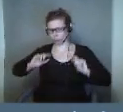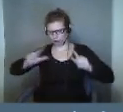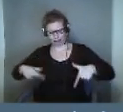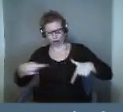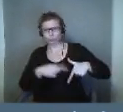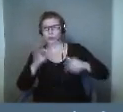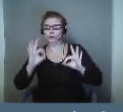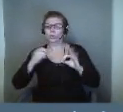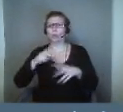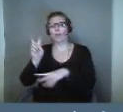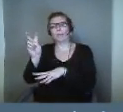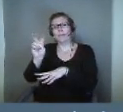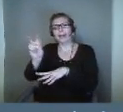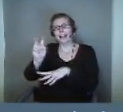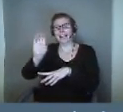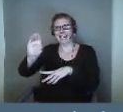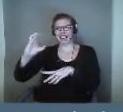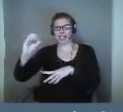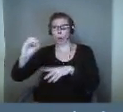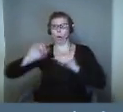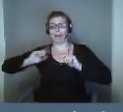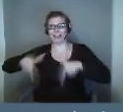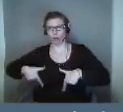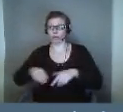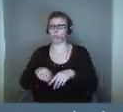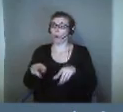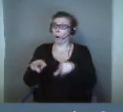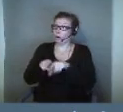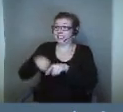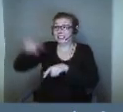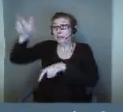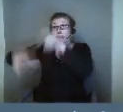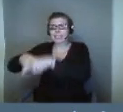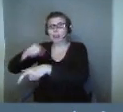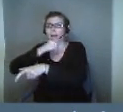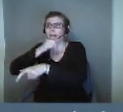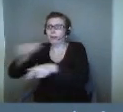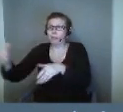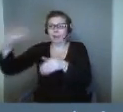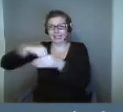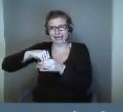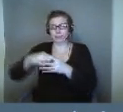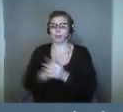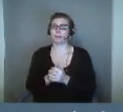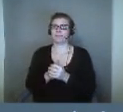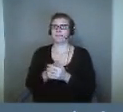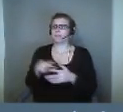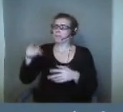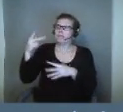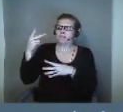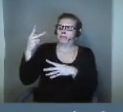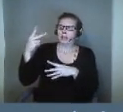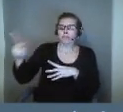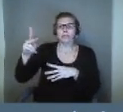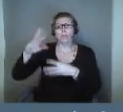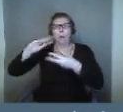aînés ruraux. Vous savez, aujourd'hui, leur problématique, c'est le maintien à domicile. Donc beaucoup ont des